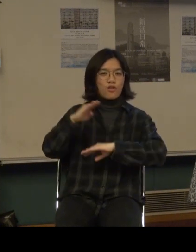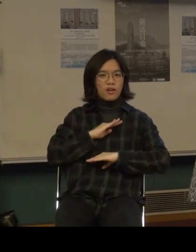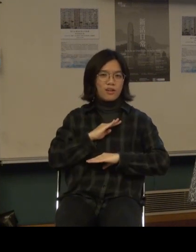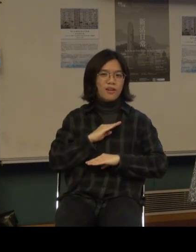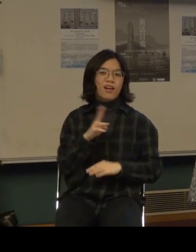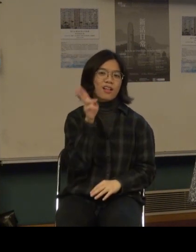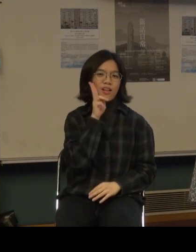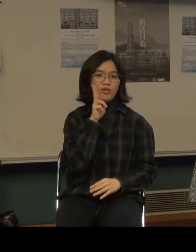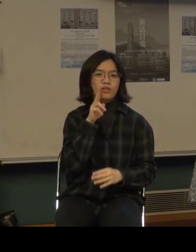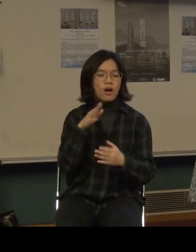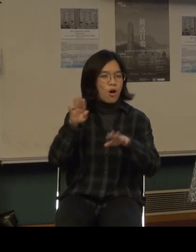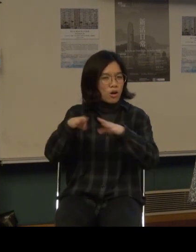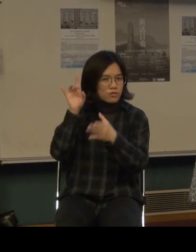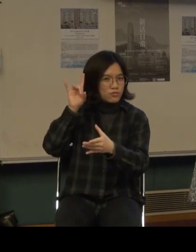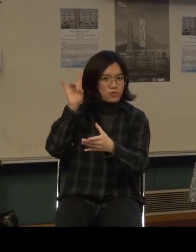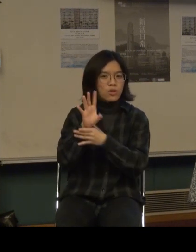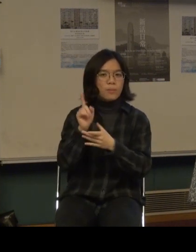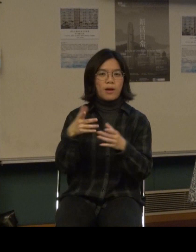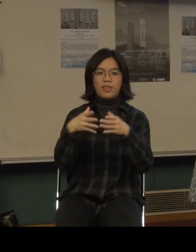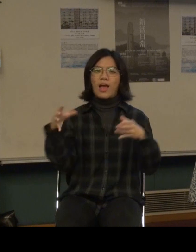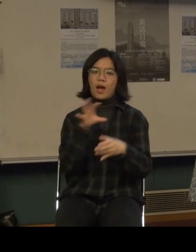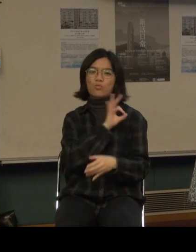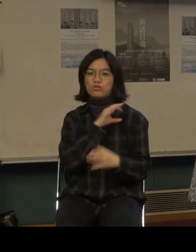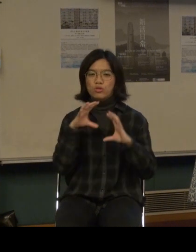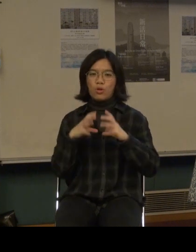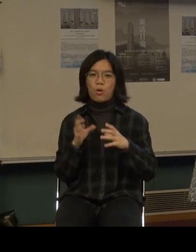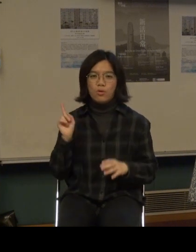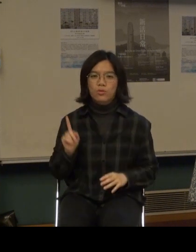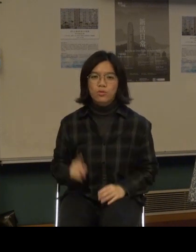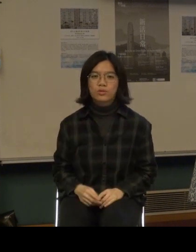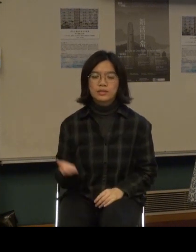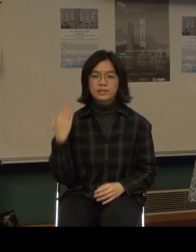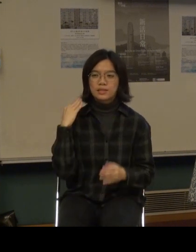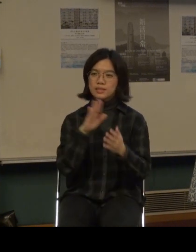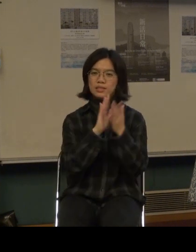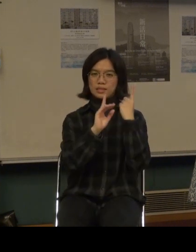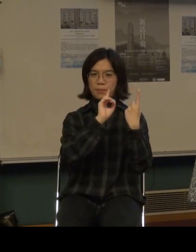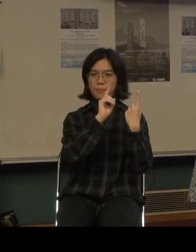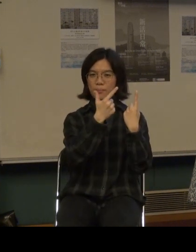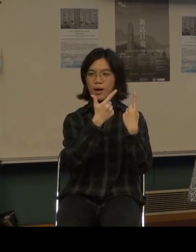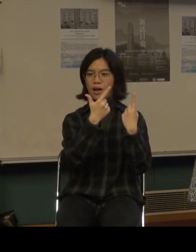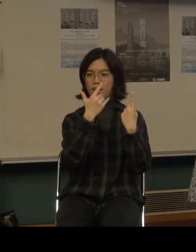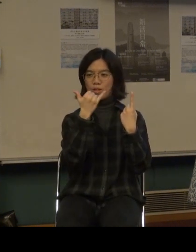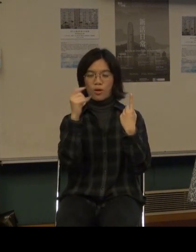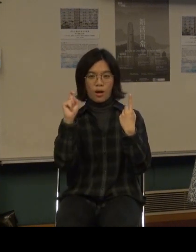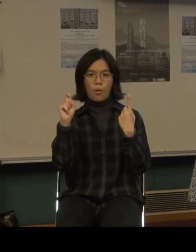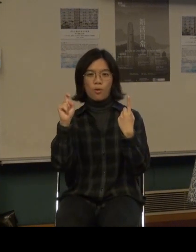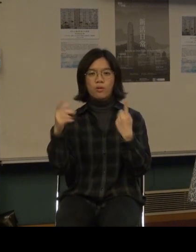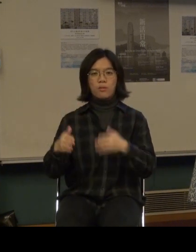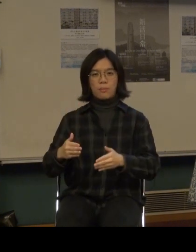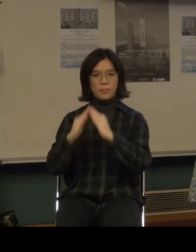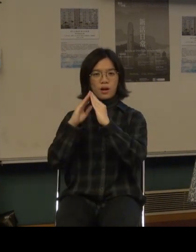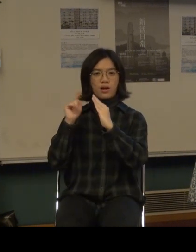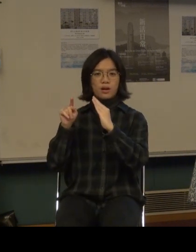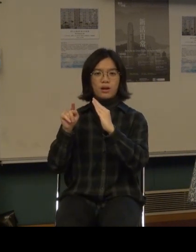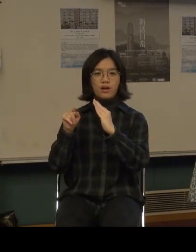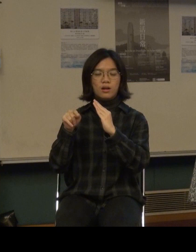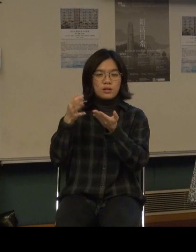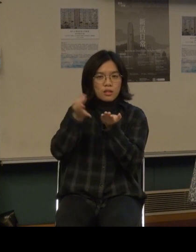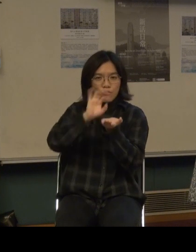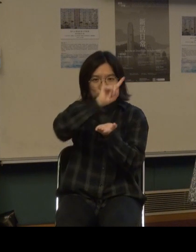例如早期的第一個大會堂，1869年起的，大會堂的第一個大會堂的位置呢，就是今天我們在中